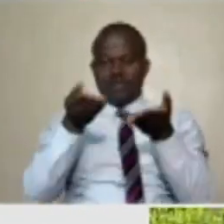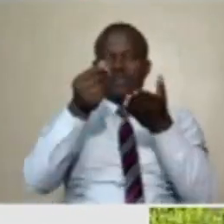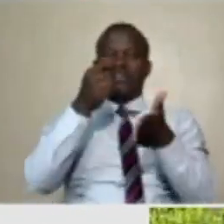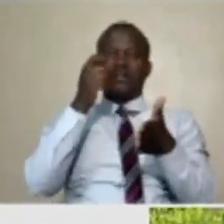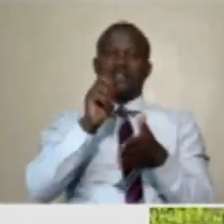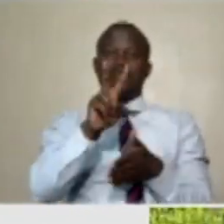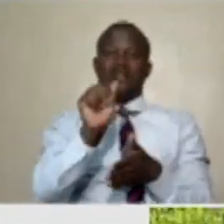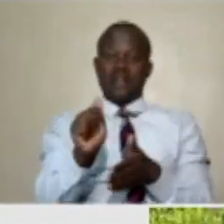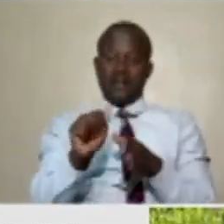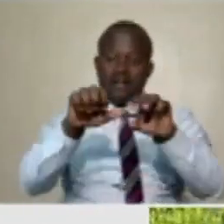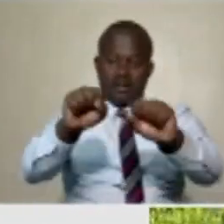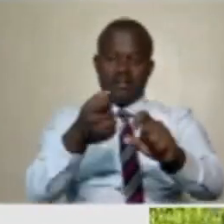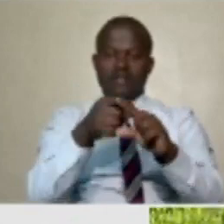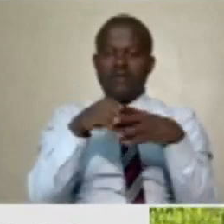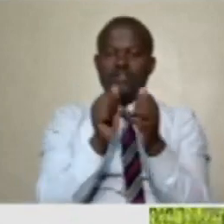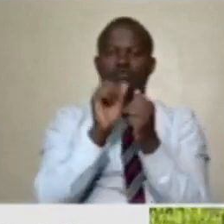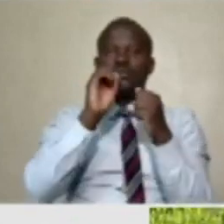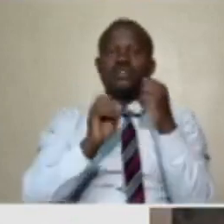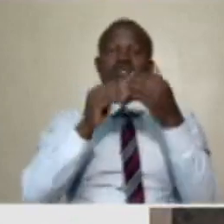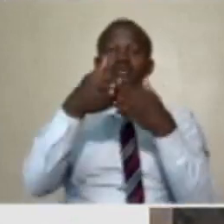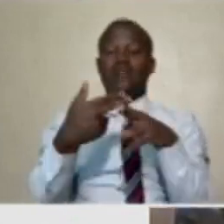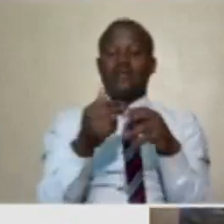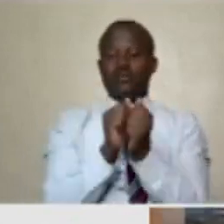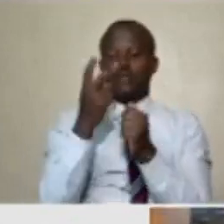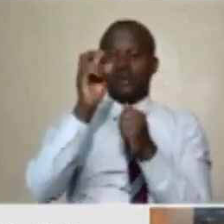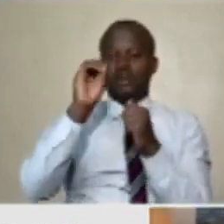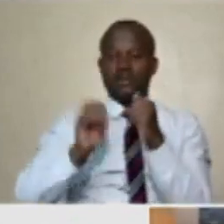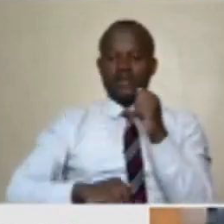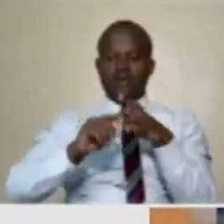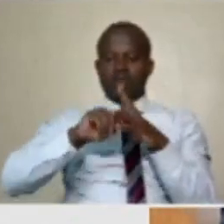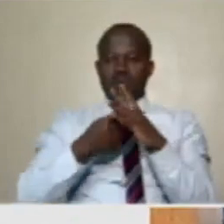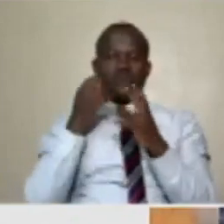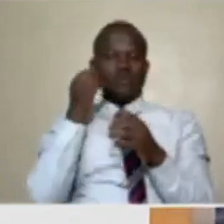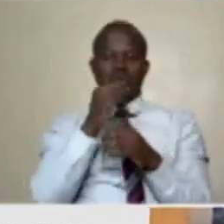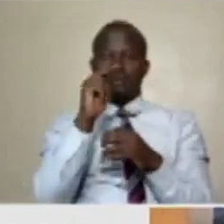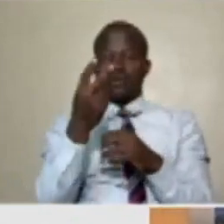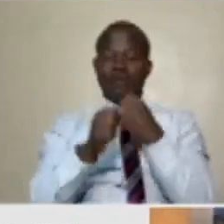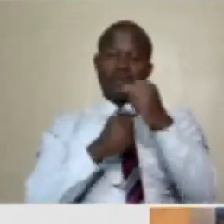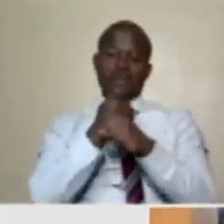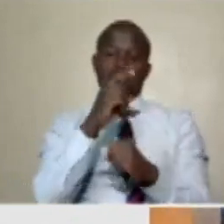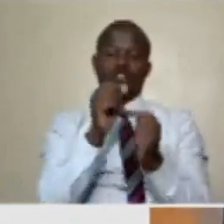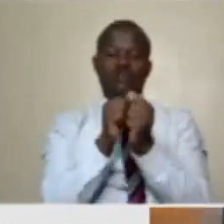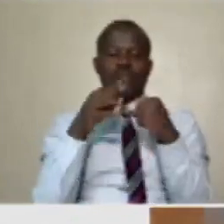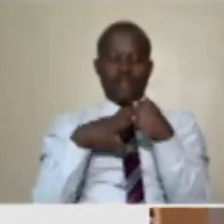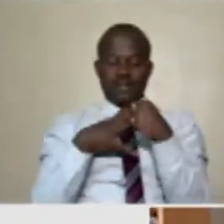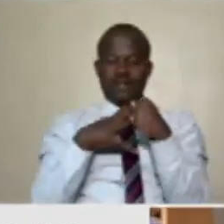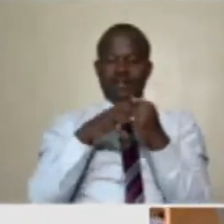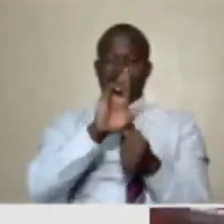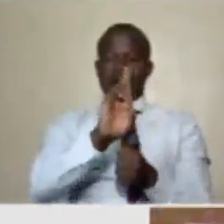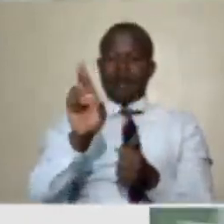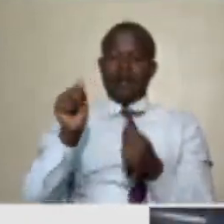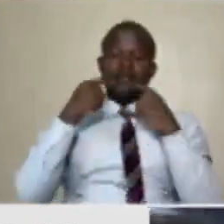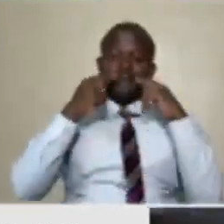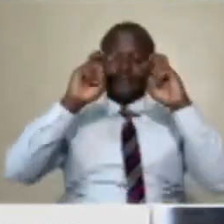TVA afatirwaho kiva ku 10% kigera kuri 12%. Mu ntangiriro z'ukwezi kwa kabiri mu kwa 2019 ikigo cy'imisoro n'amahoro cyavuze